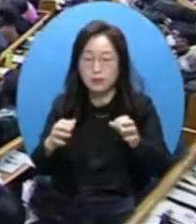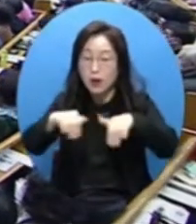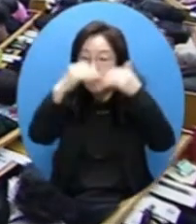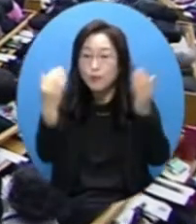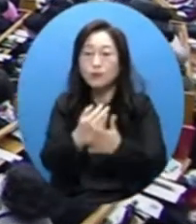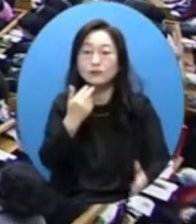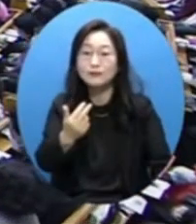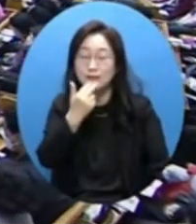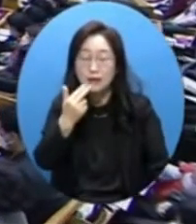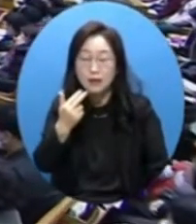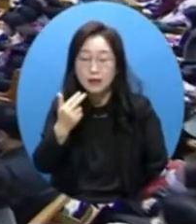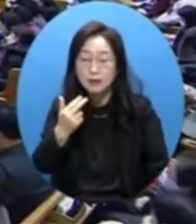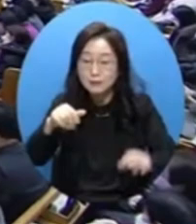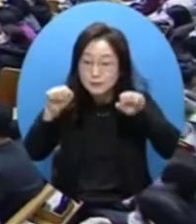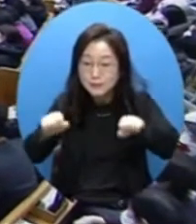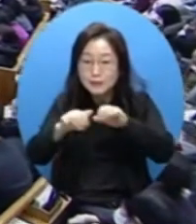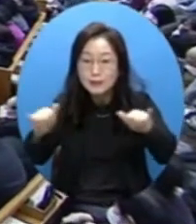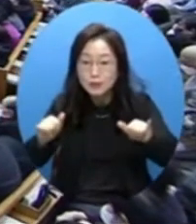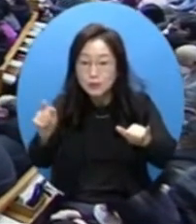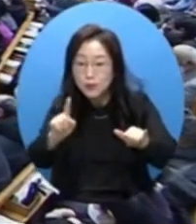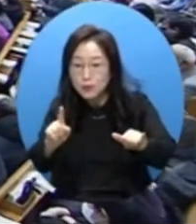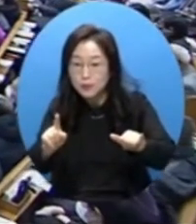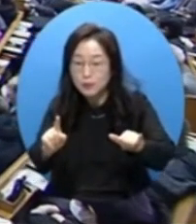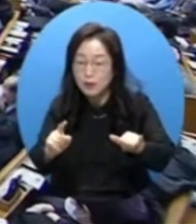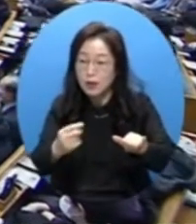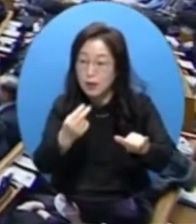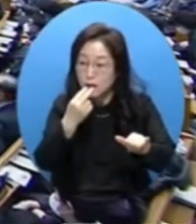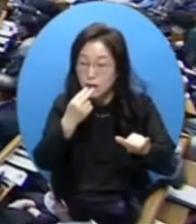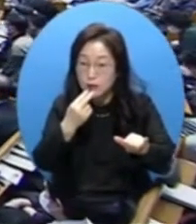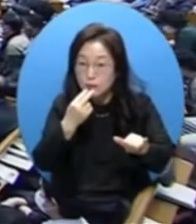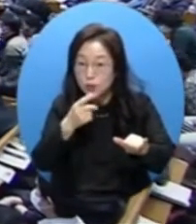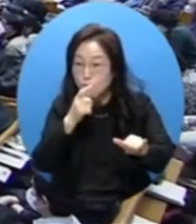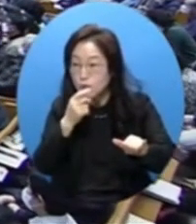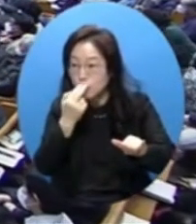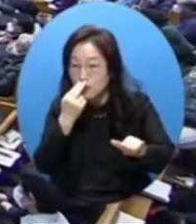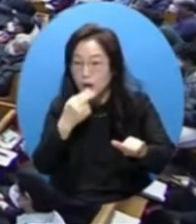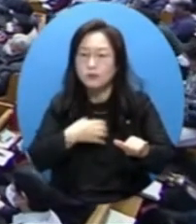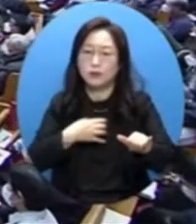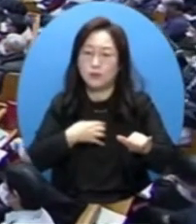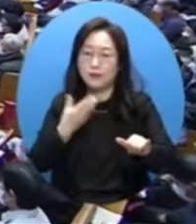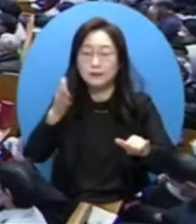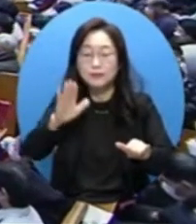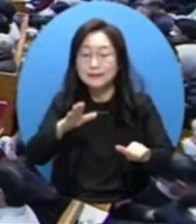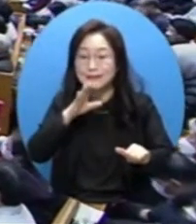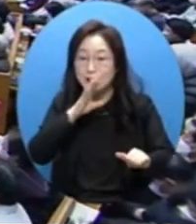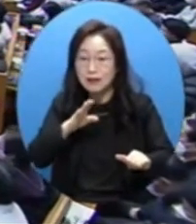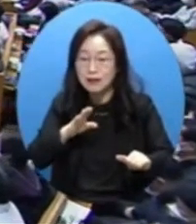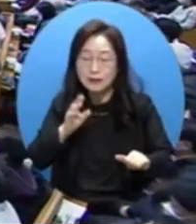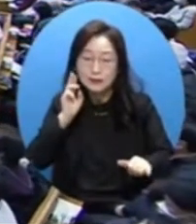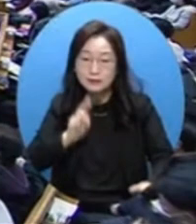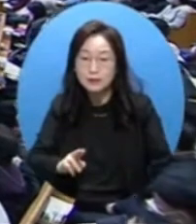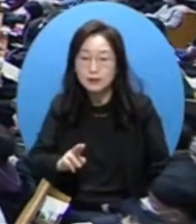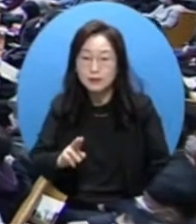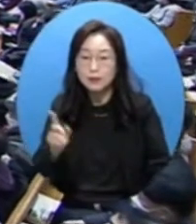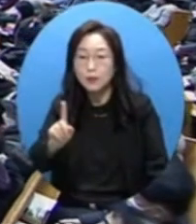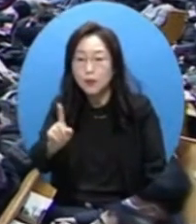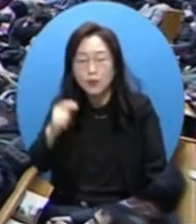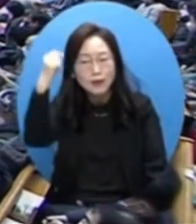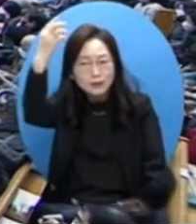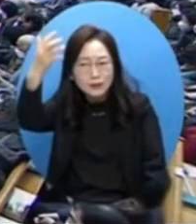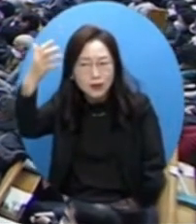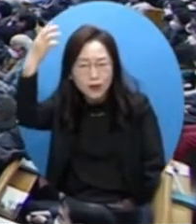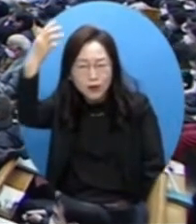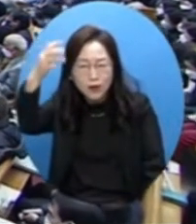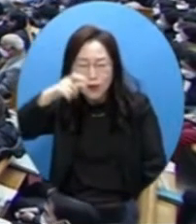생물이 물이 없으면 생명의 위협을 받게 되는 것입니다. 그러나 진짜로 심각한 기근은 영적인